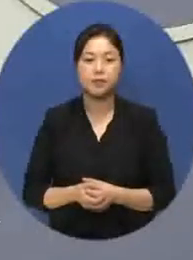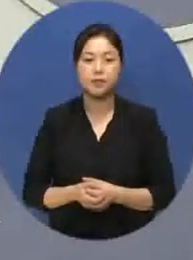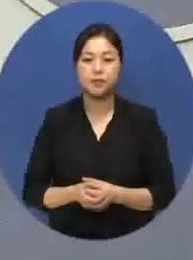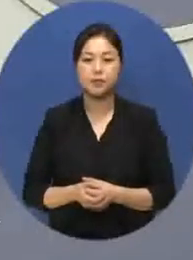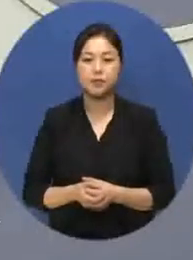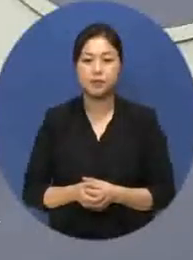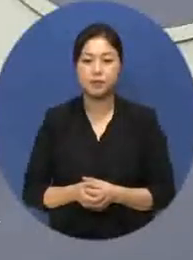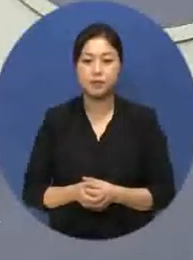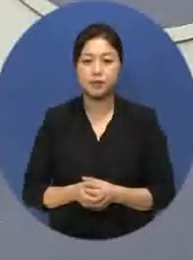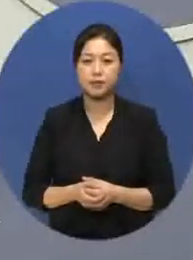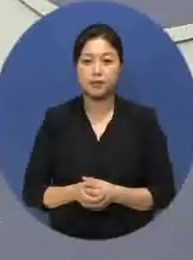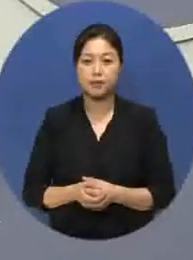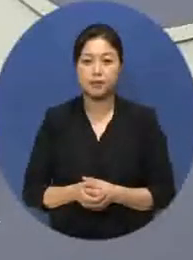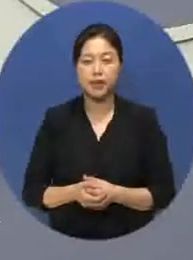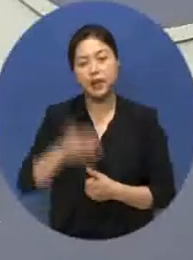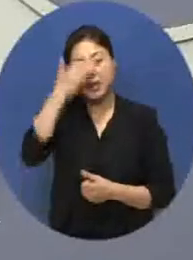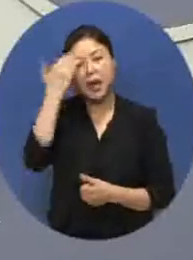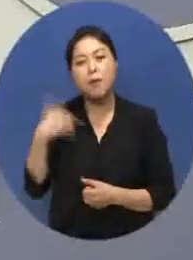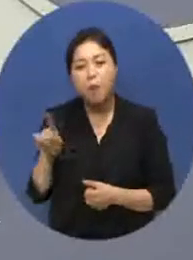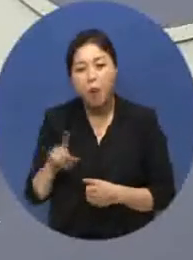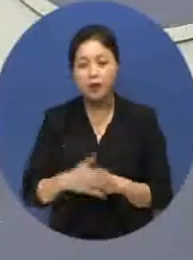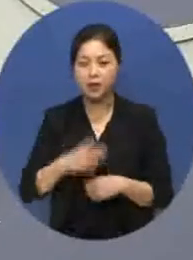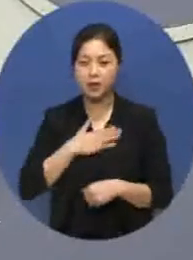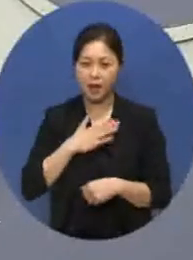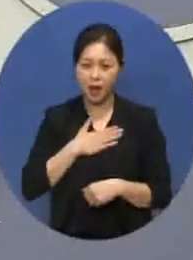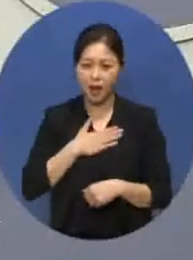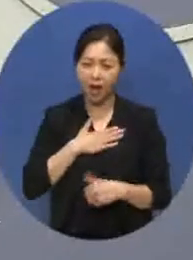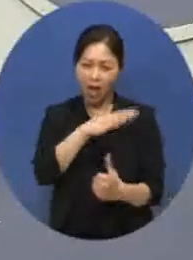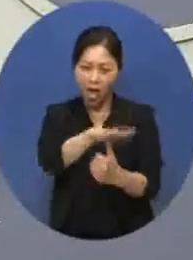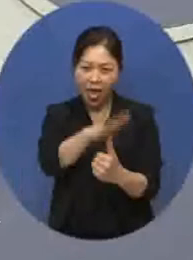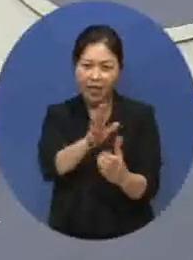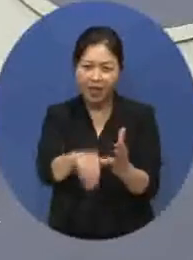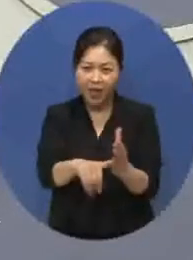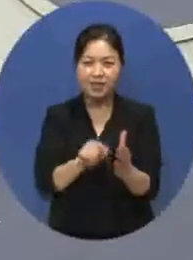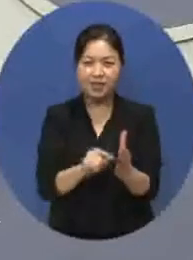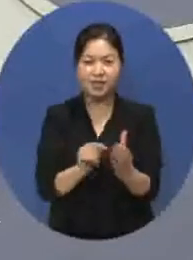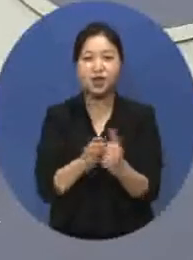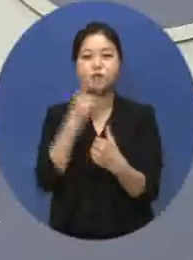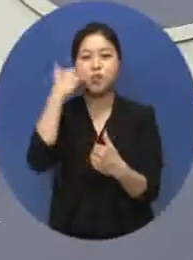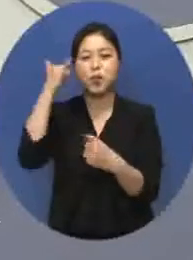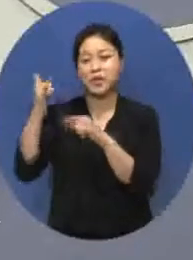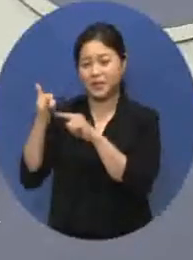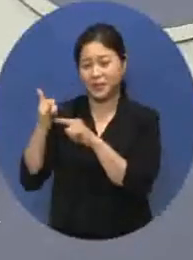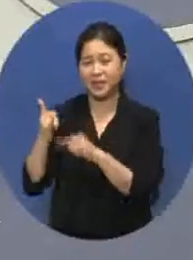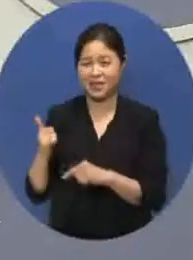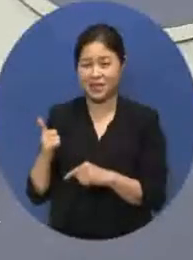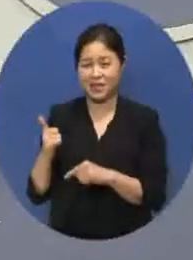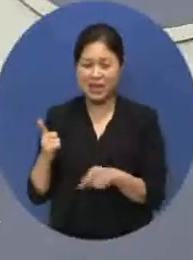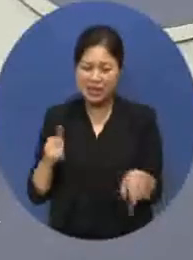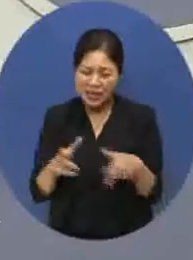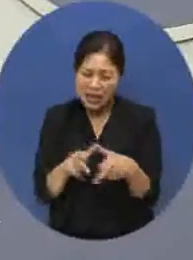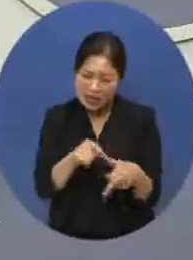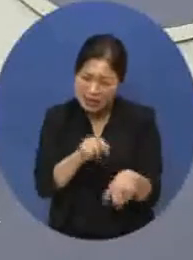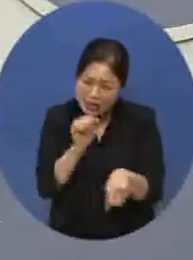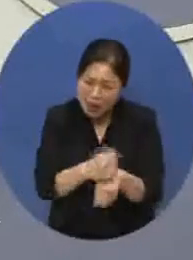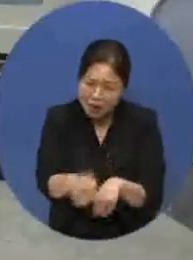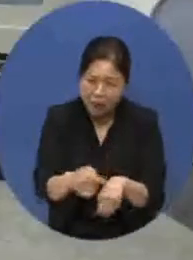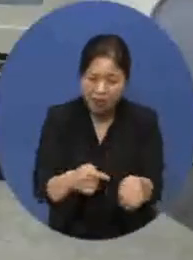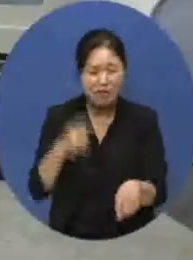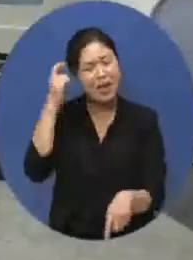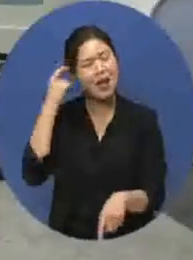그래도 다행스러운 거는 제가 잘할 때만 하더라도 부모님들이 그런 의식이 거의 없으셨어요. 제가 볼 때